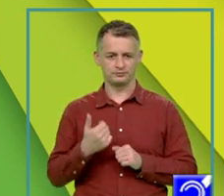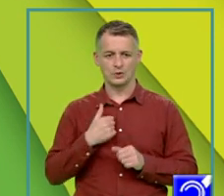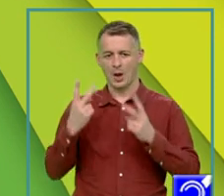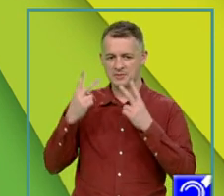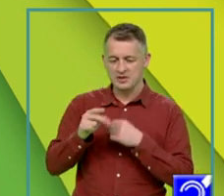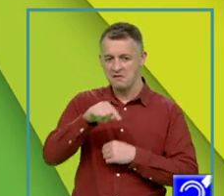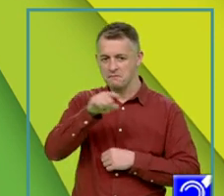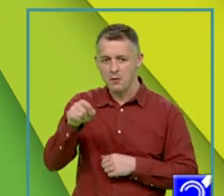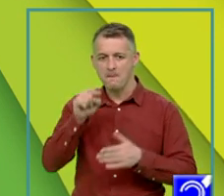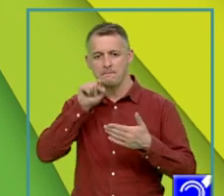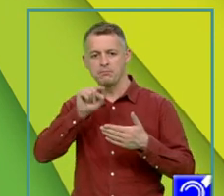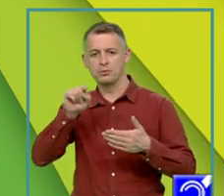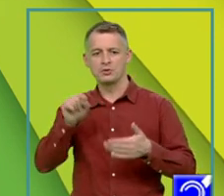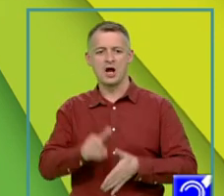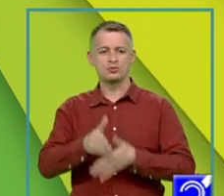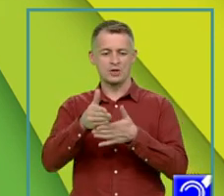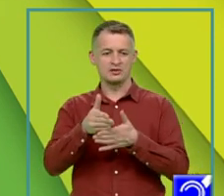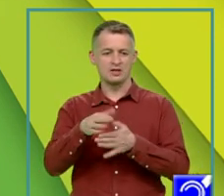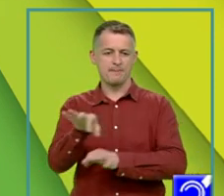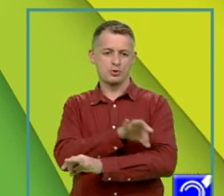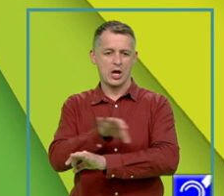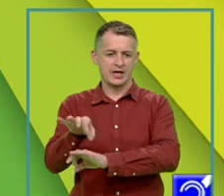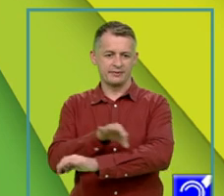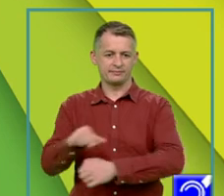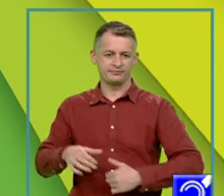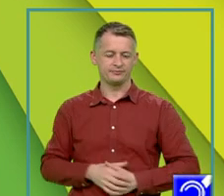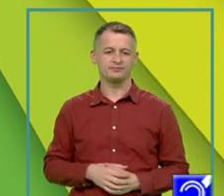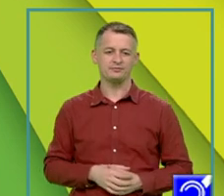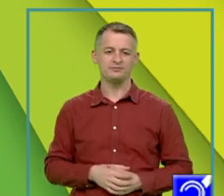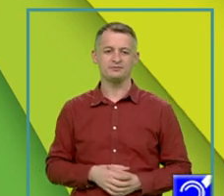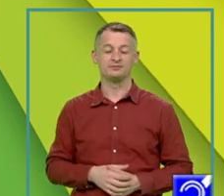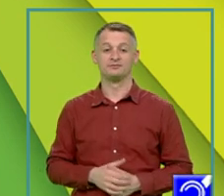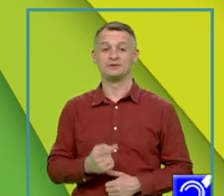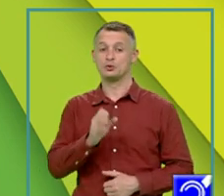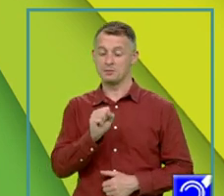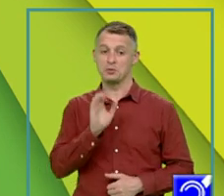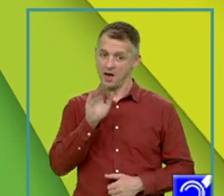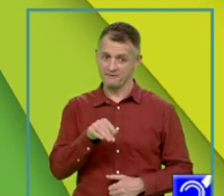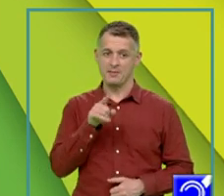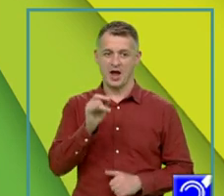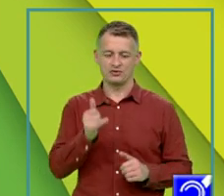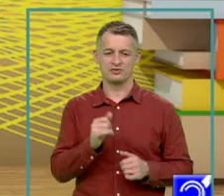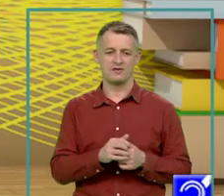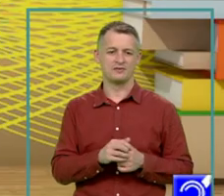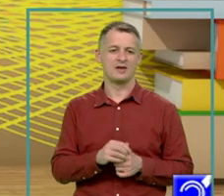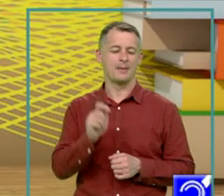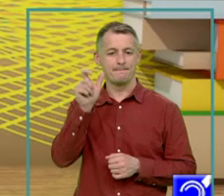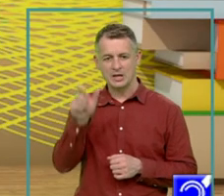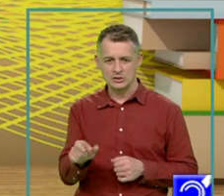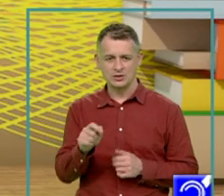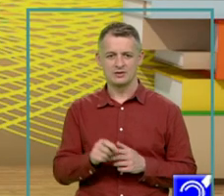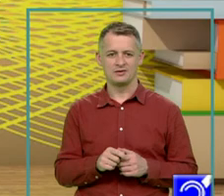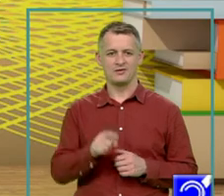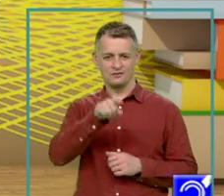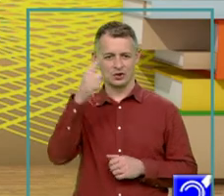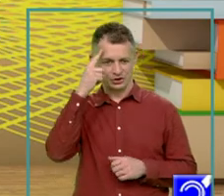puncte puncte ajutați la proiect deja subiectul îl am aici Este un subiect de persoana Ia să vedem